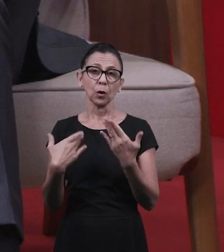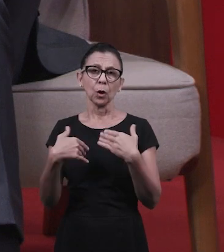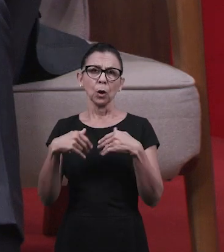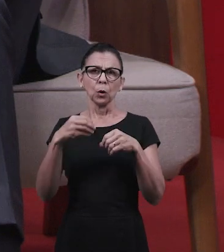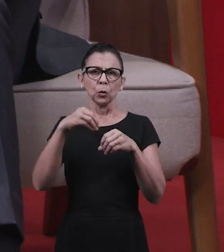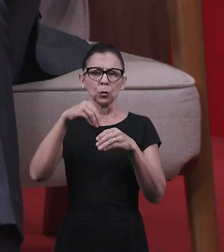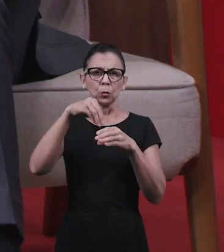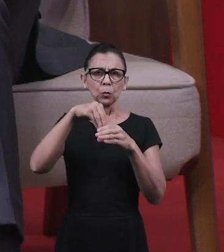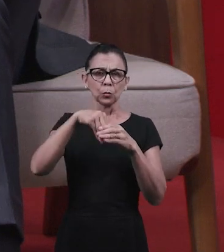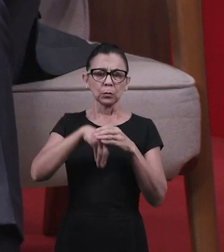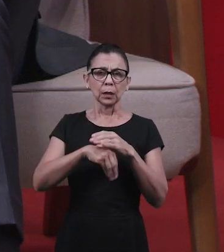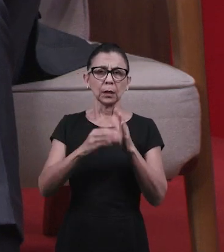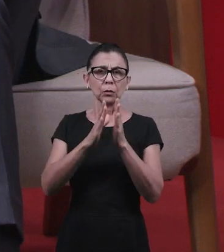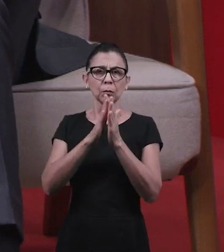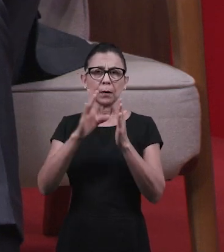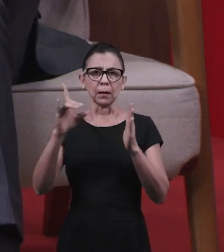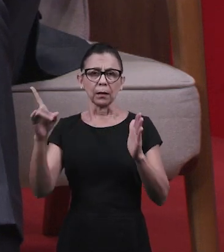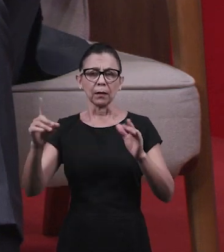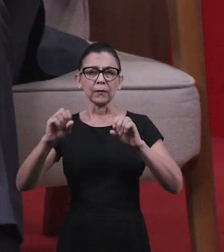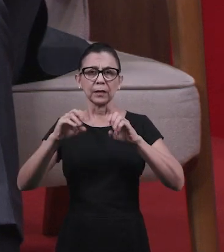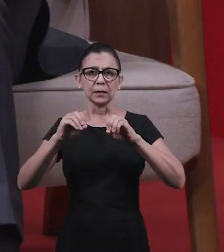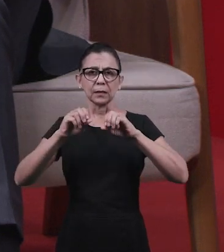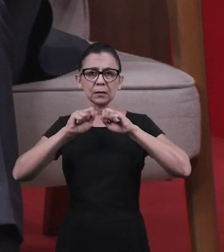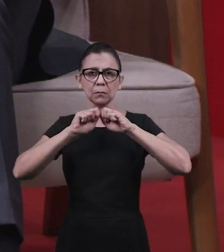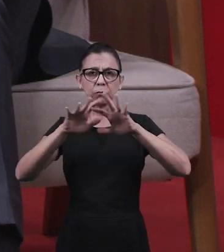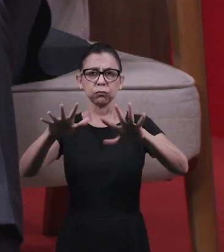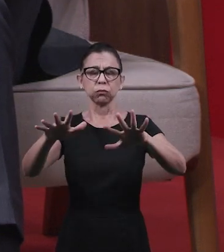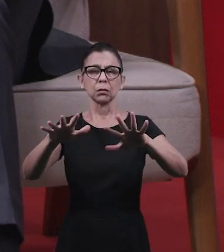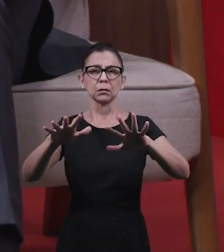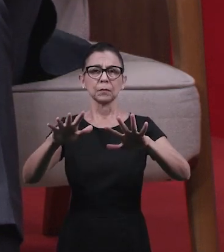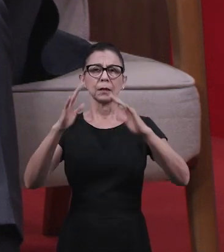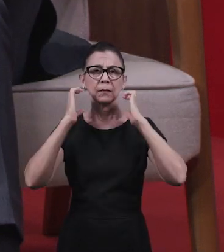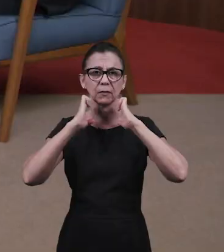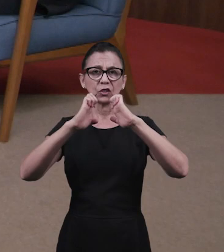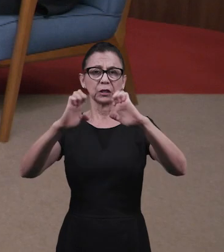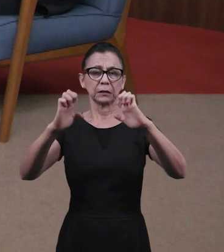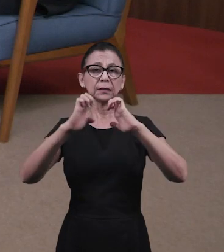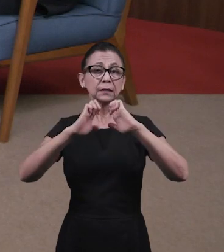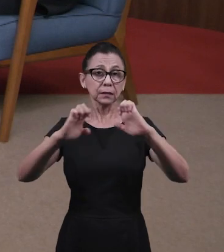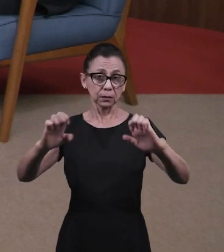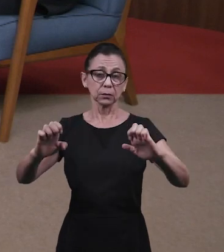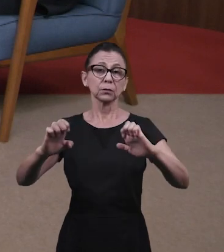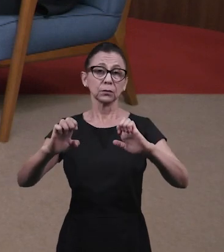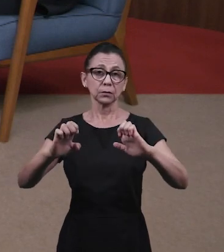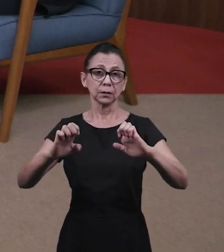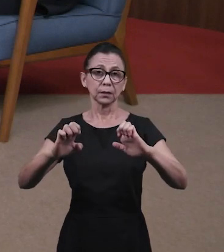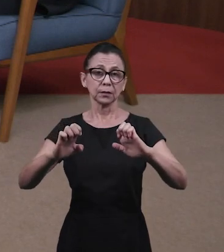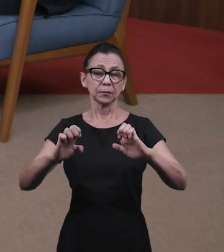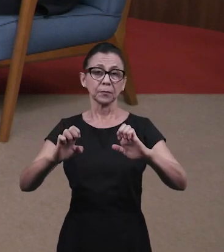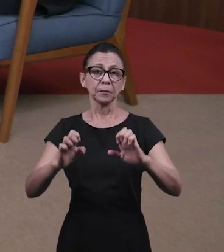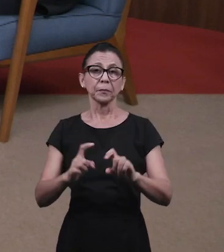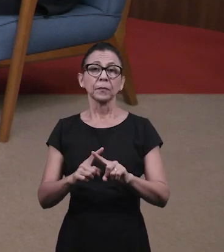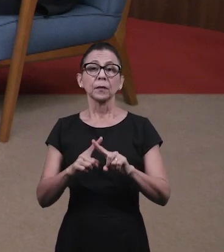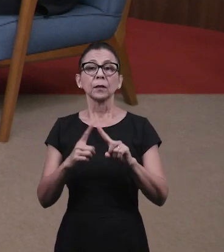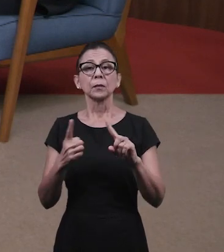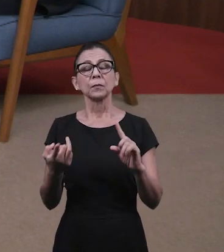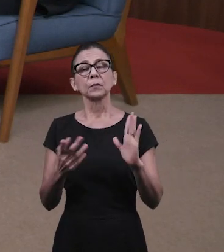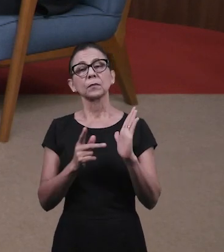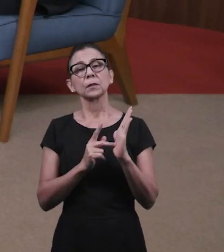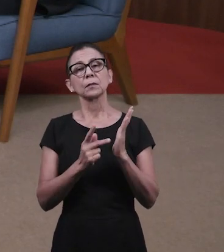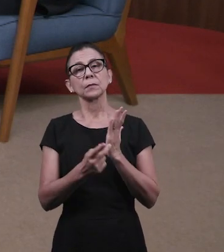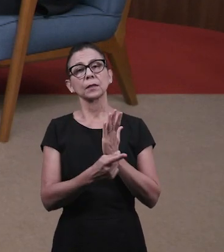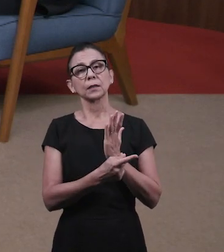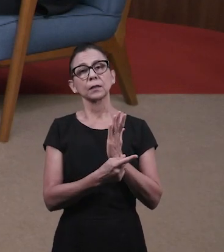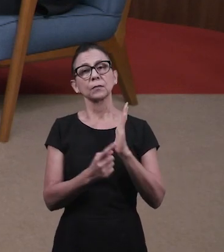même manière que dans l'exemple ou dans la parabole dans la Bible, nous voyons